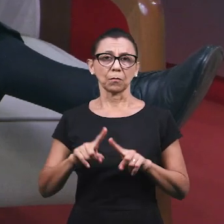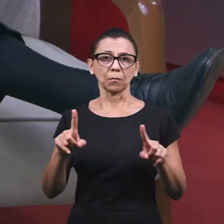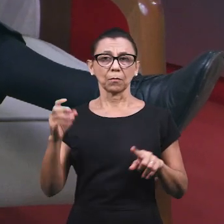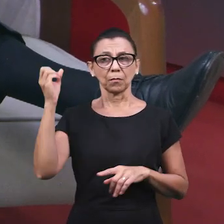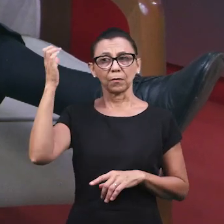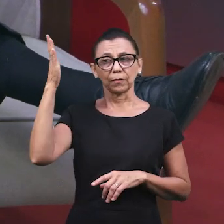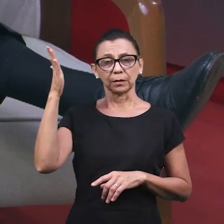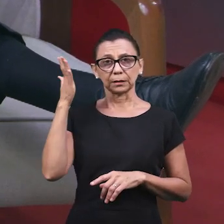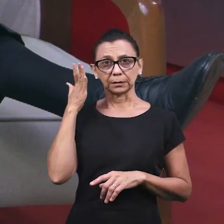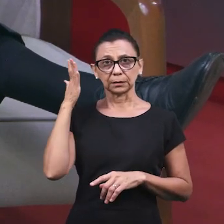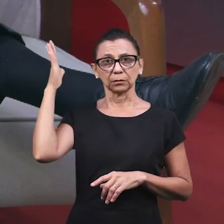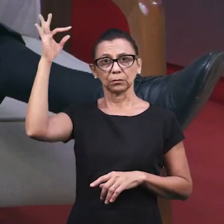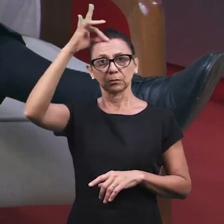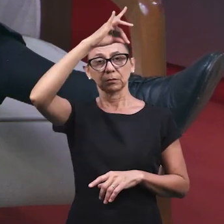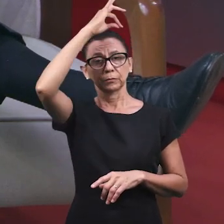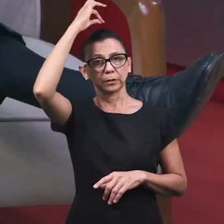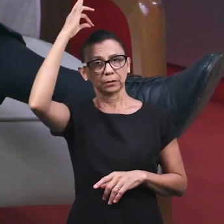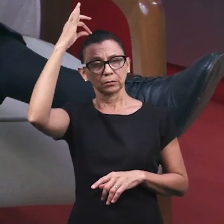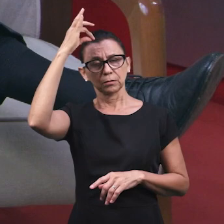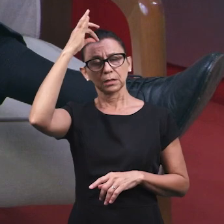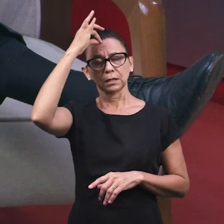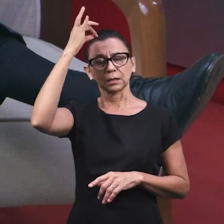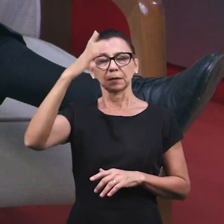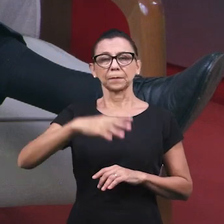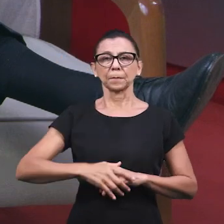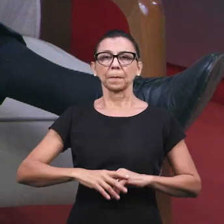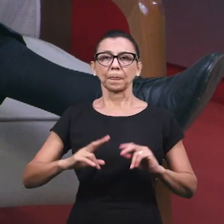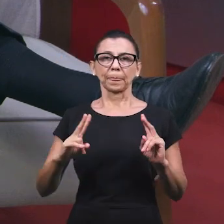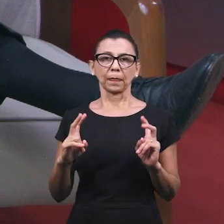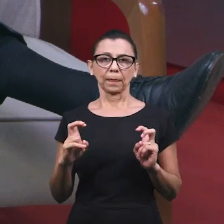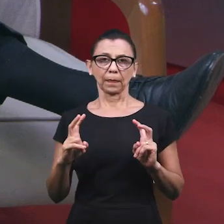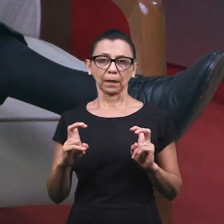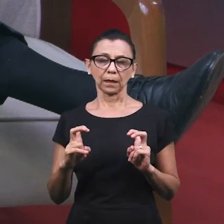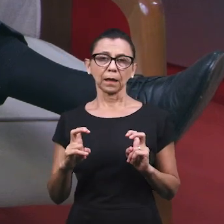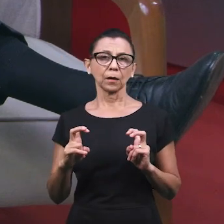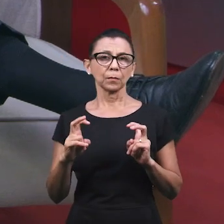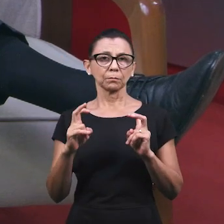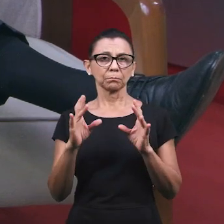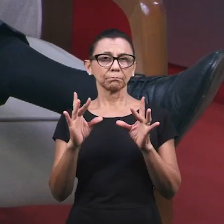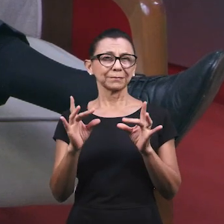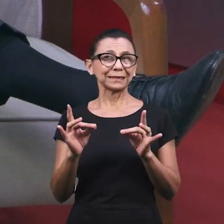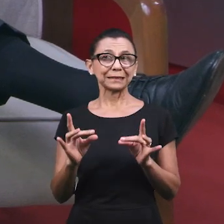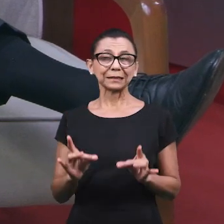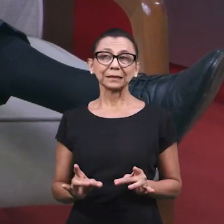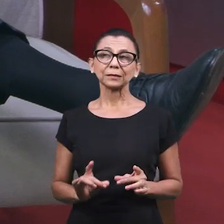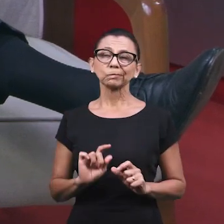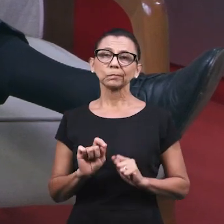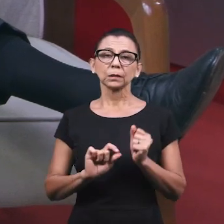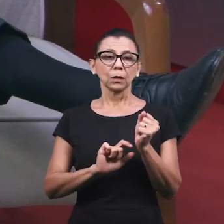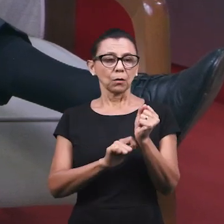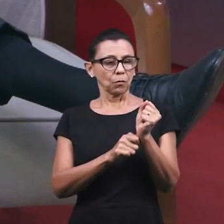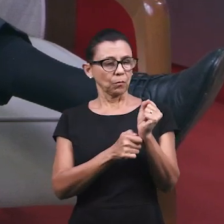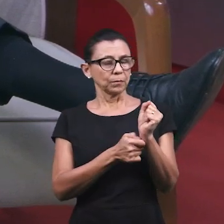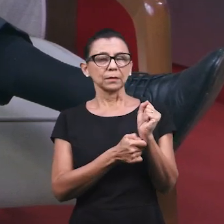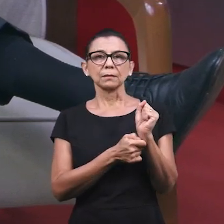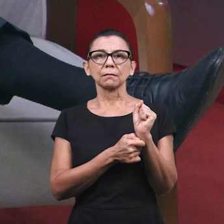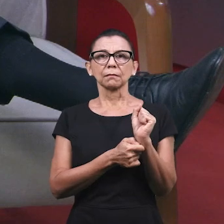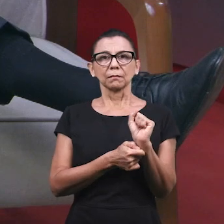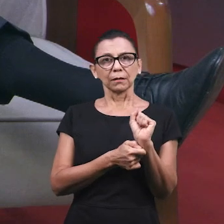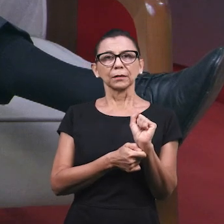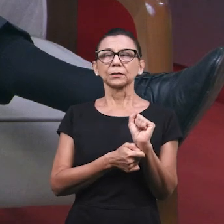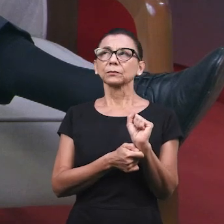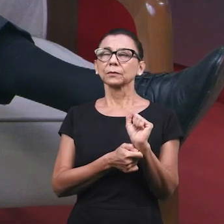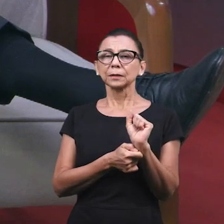du Saint-Esprit. C'est cet aspect, cette thématique, ce détail, qui est un mystère, n'est-ce pas, avec